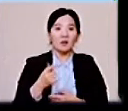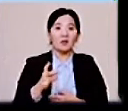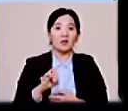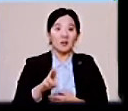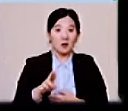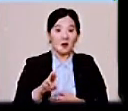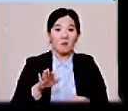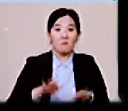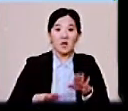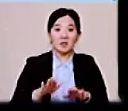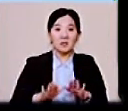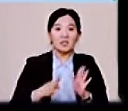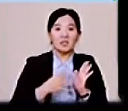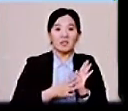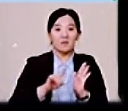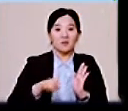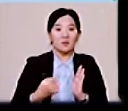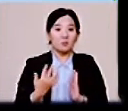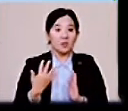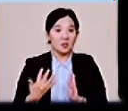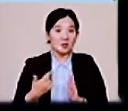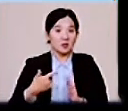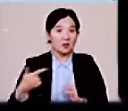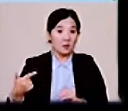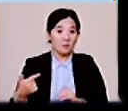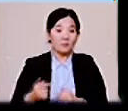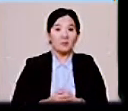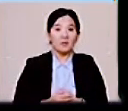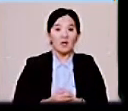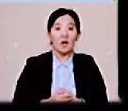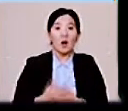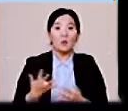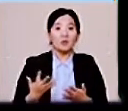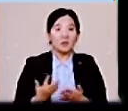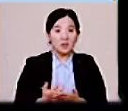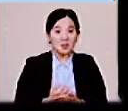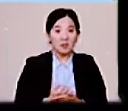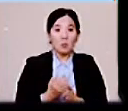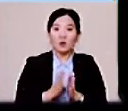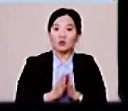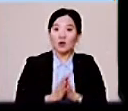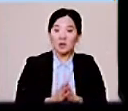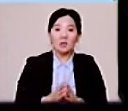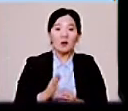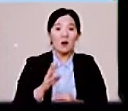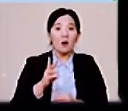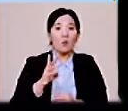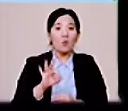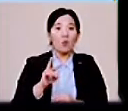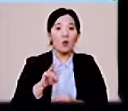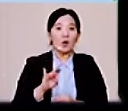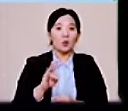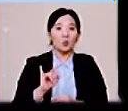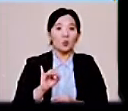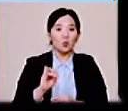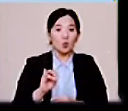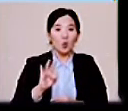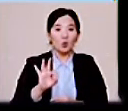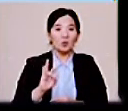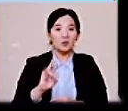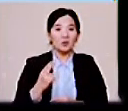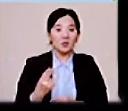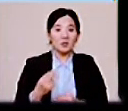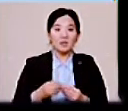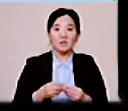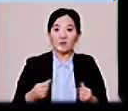массой 9,5 граммов. Определите, пожалуйста, малярную концентрацию